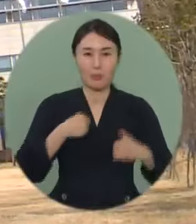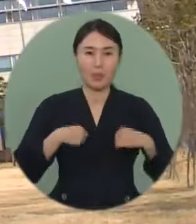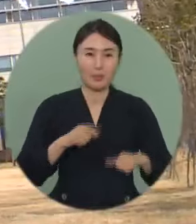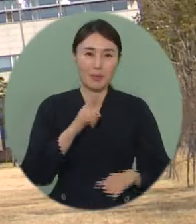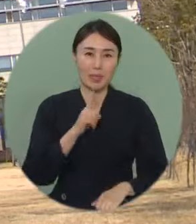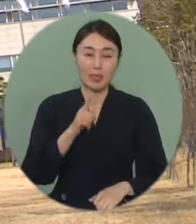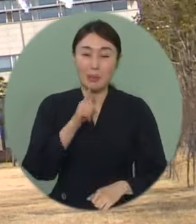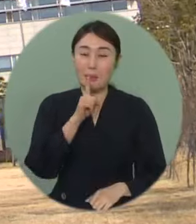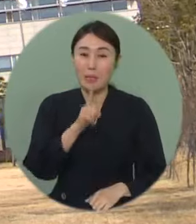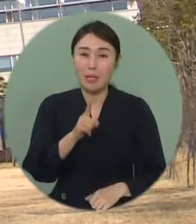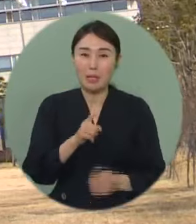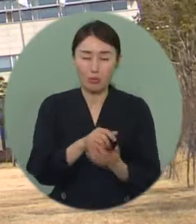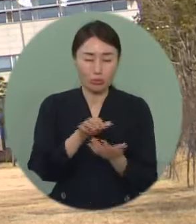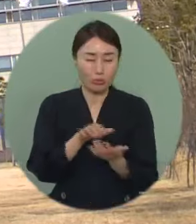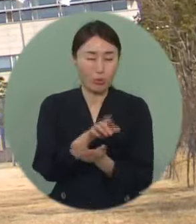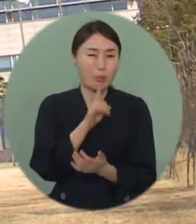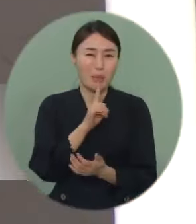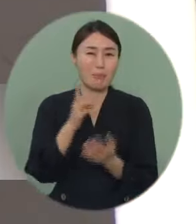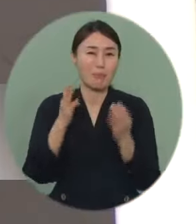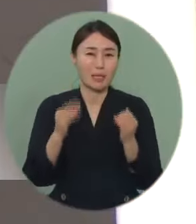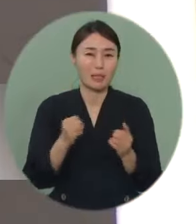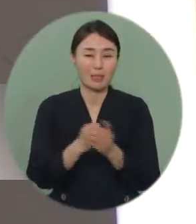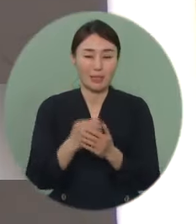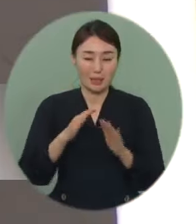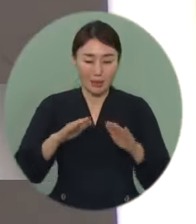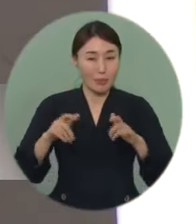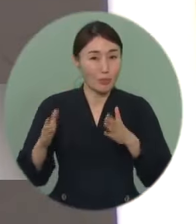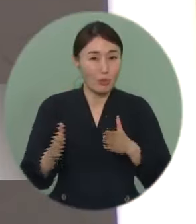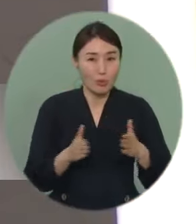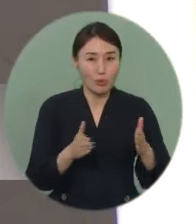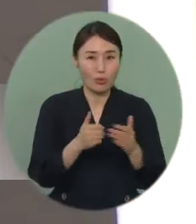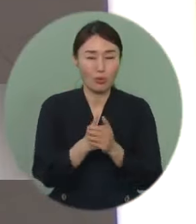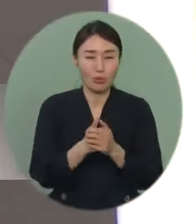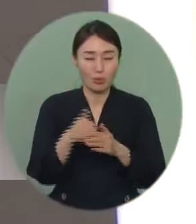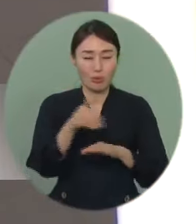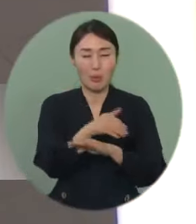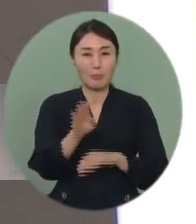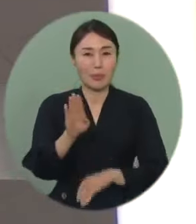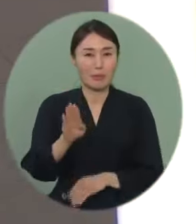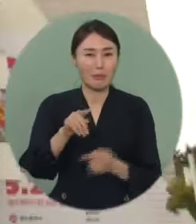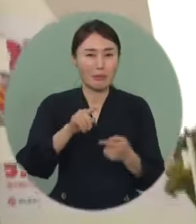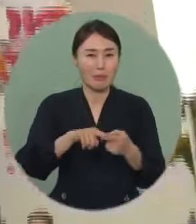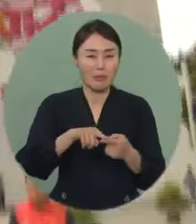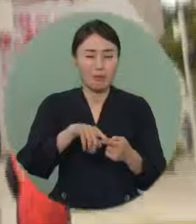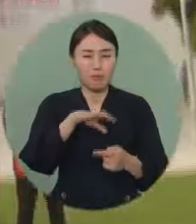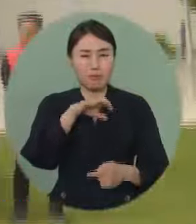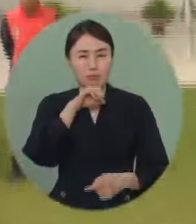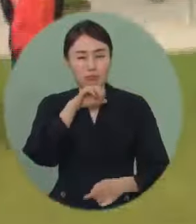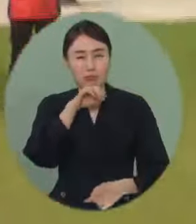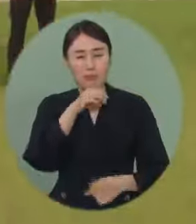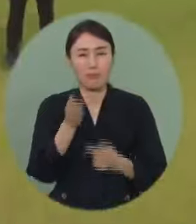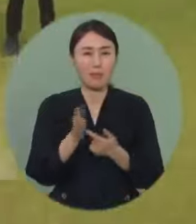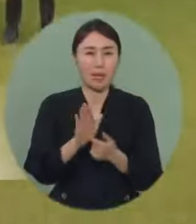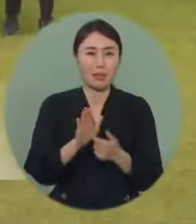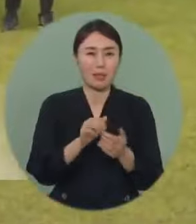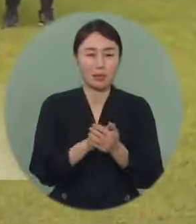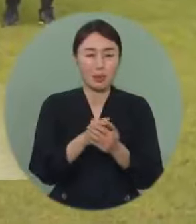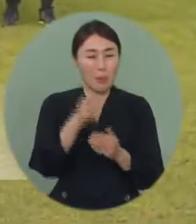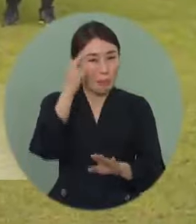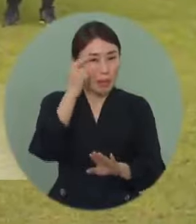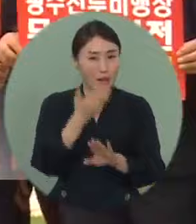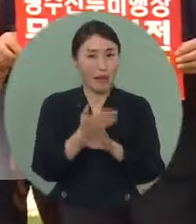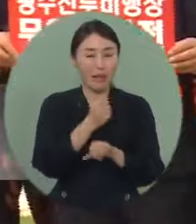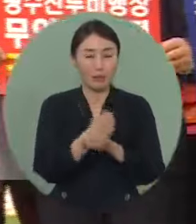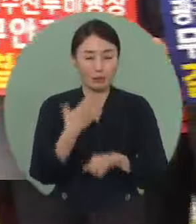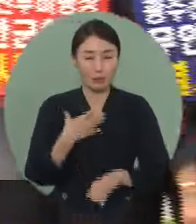이 발언의 후폭풍은 거셌습니다. 전남도는 다음 날 플랜 B 발언에 유감을 표명했고 급기야 군공항 이전을